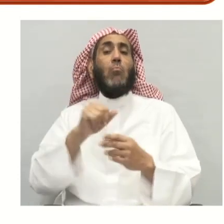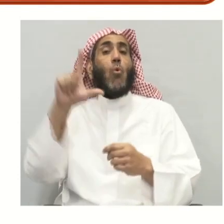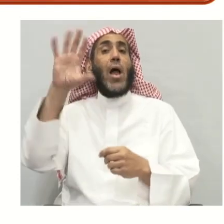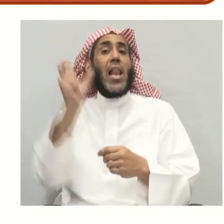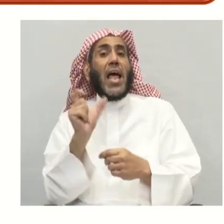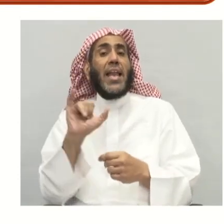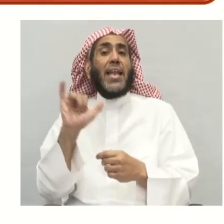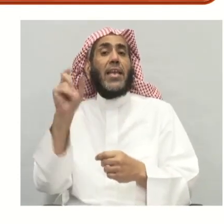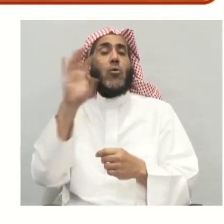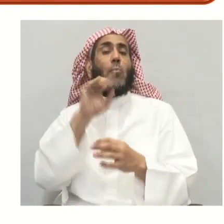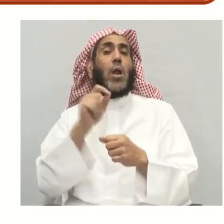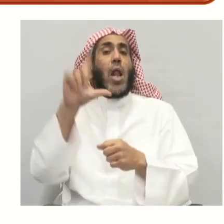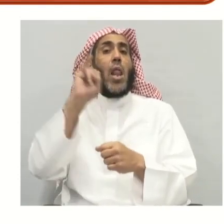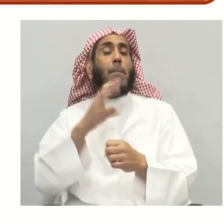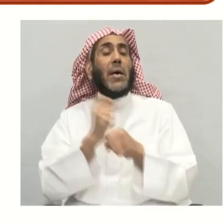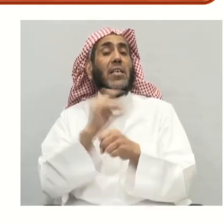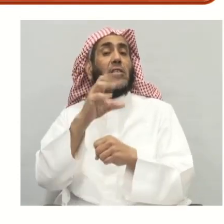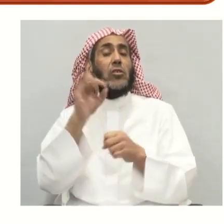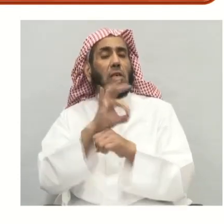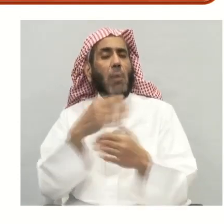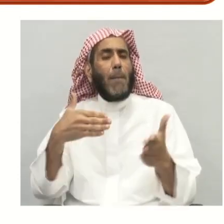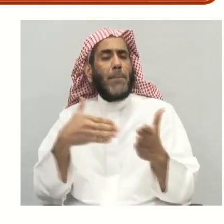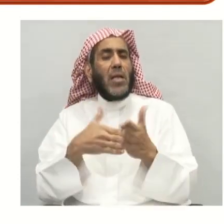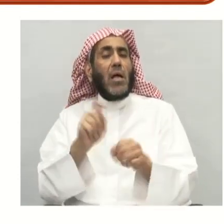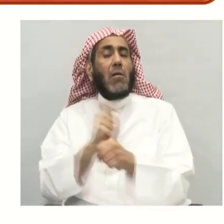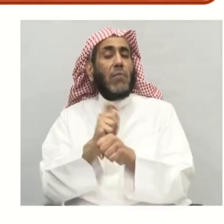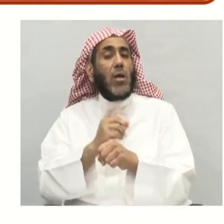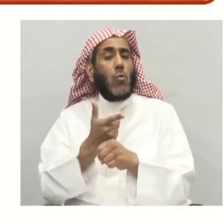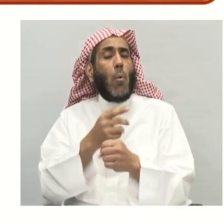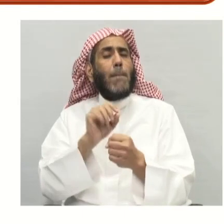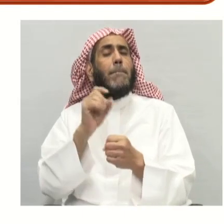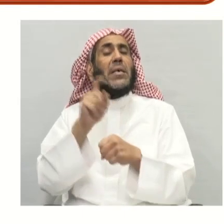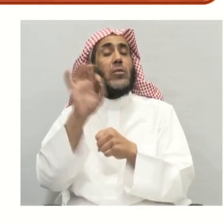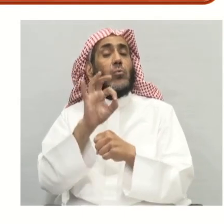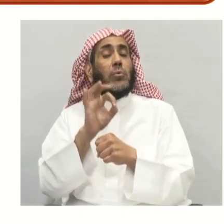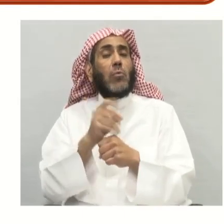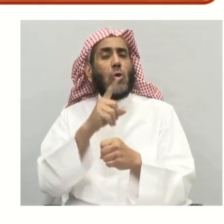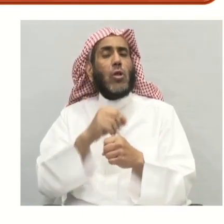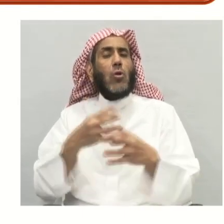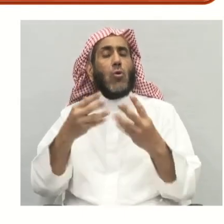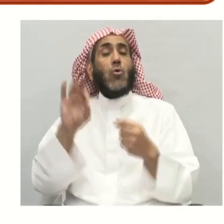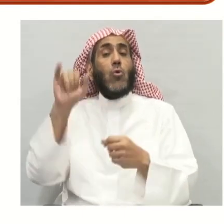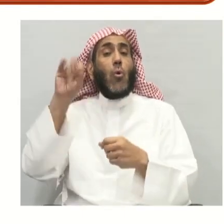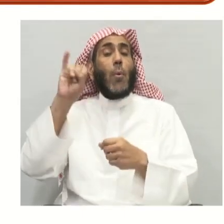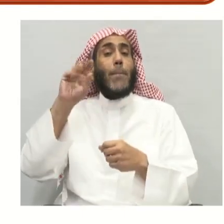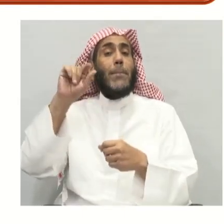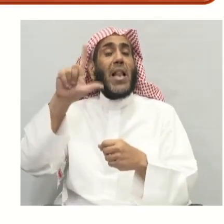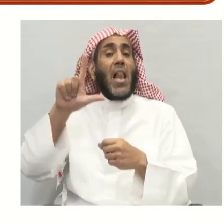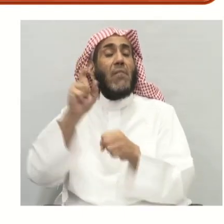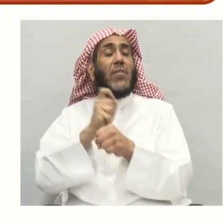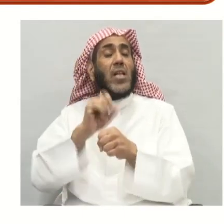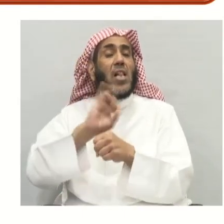لم اداه جازمه اذا بعدها سياتي الفعل مجزوما اذا يهمل فعل